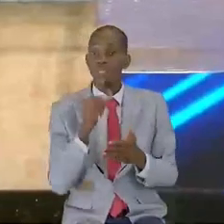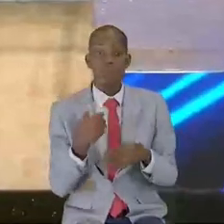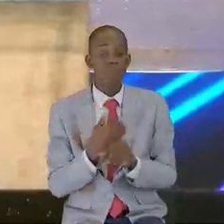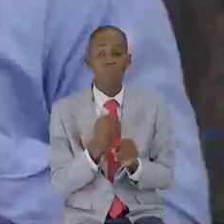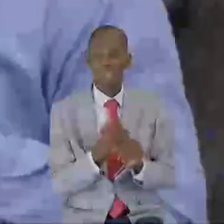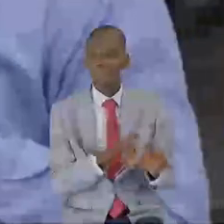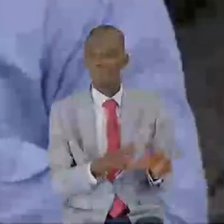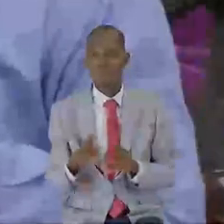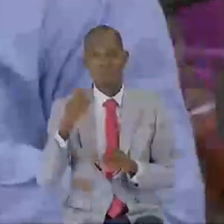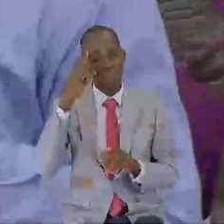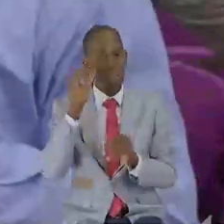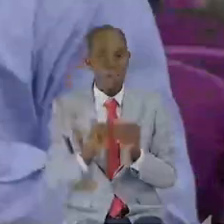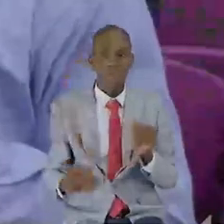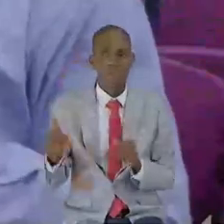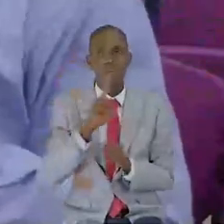monde.